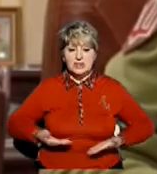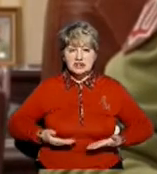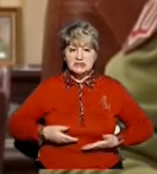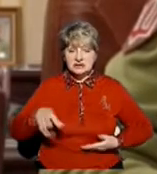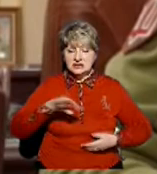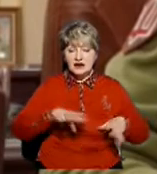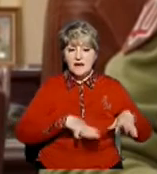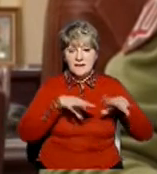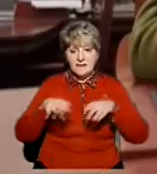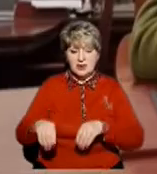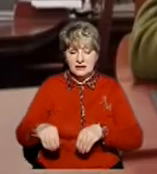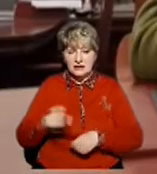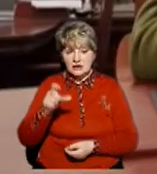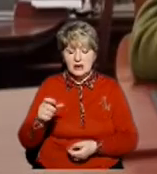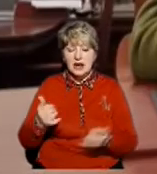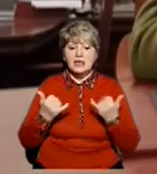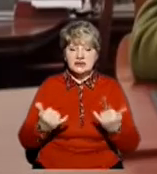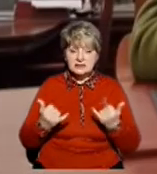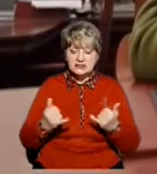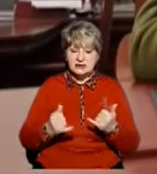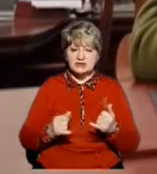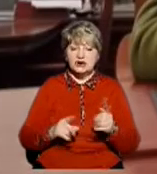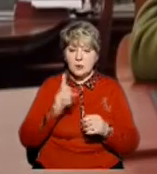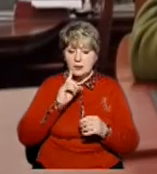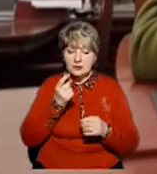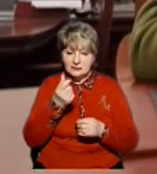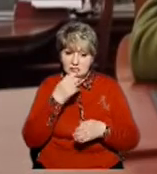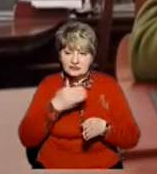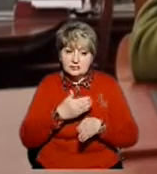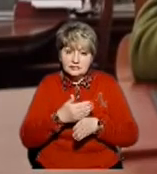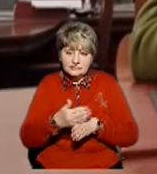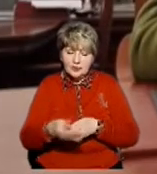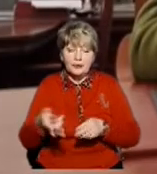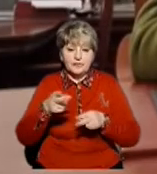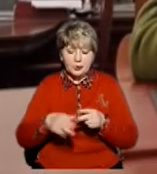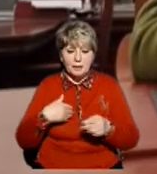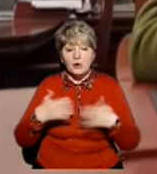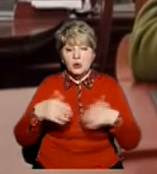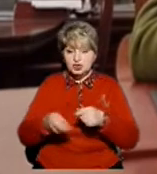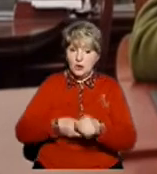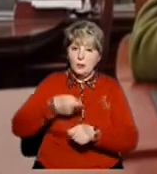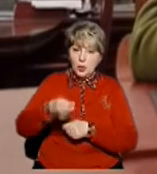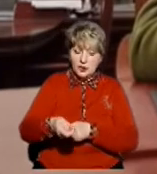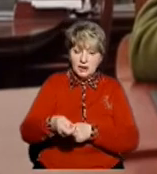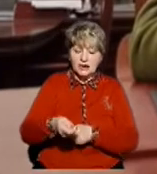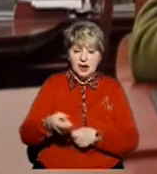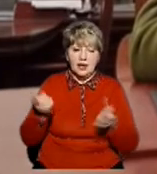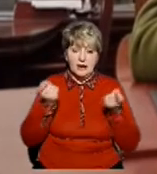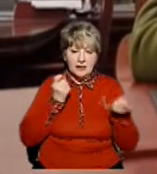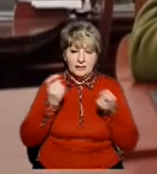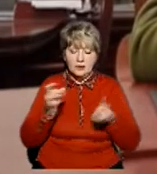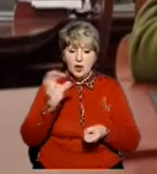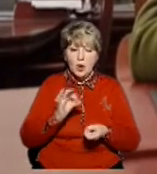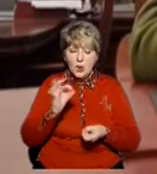для внутрішньопереміщених осіб. Вона наразі на стадії завершення. Ми вже подали певну інформацію щодо